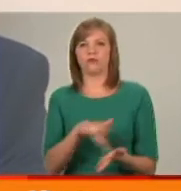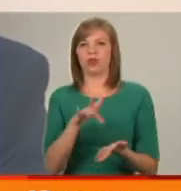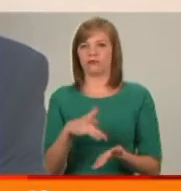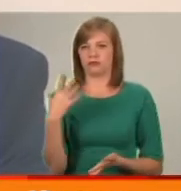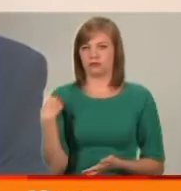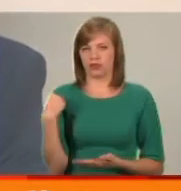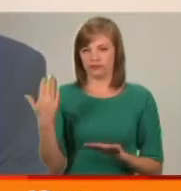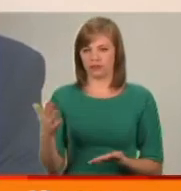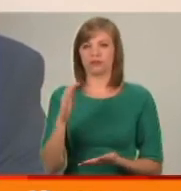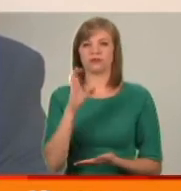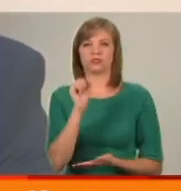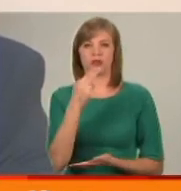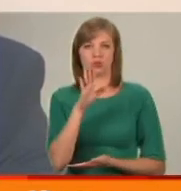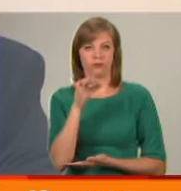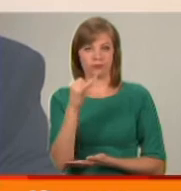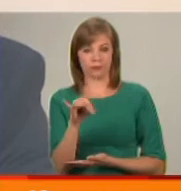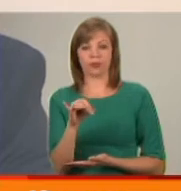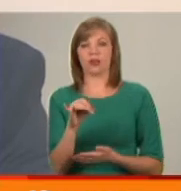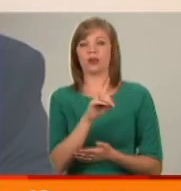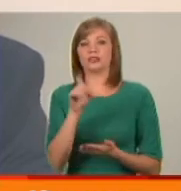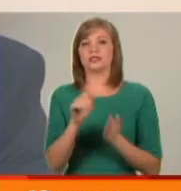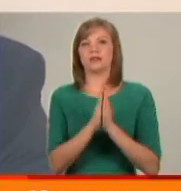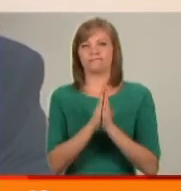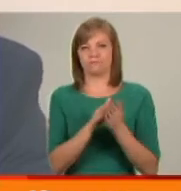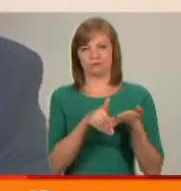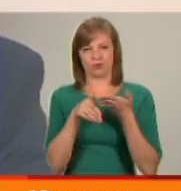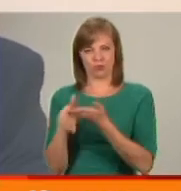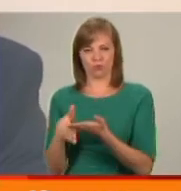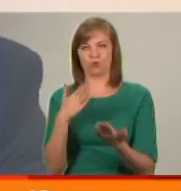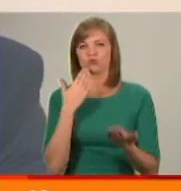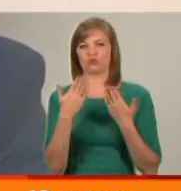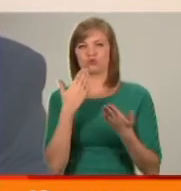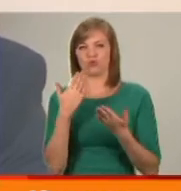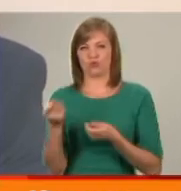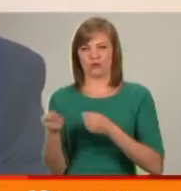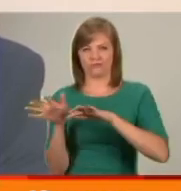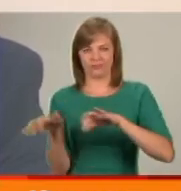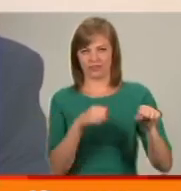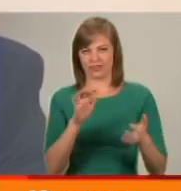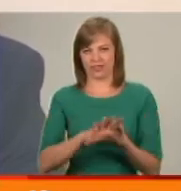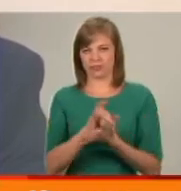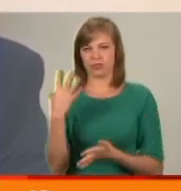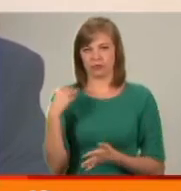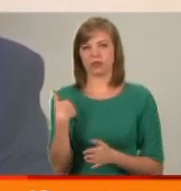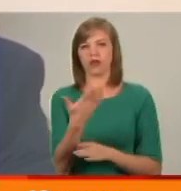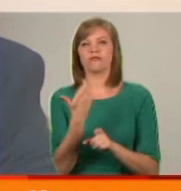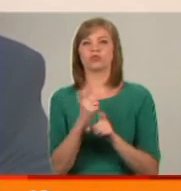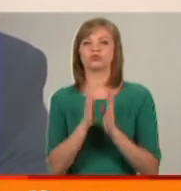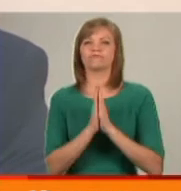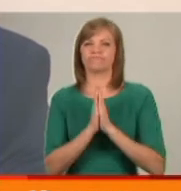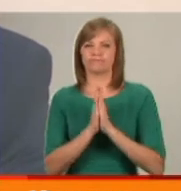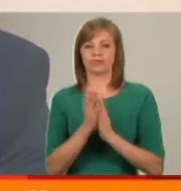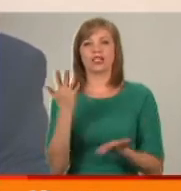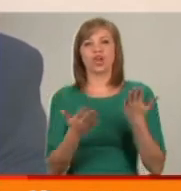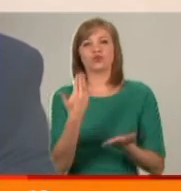Львів Андрій Іванович Садовий за допомогою щодо вивезення сміття зі Львова, я вас дуже прошу, будь ласка,